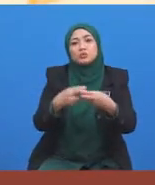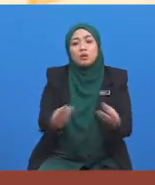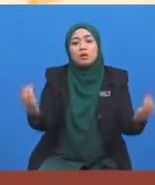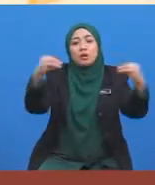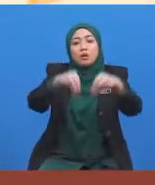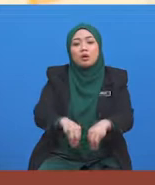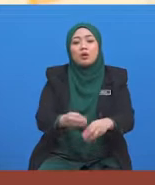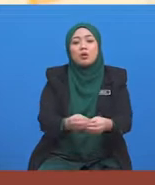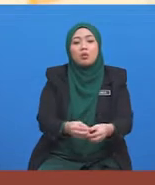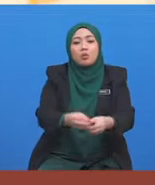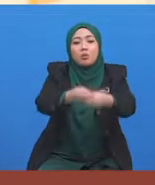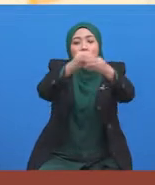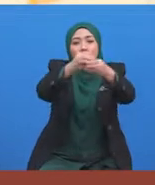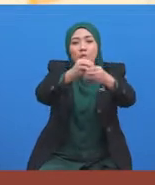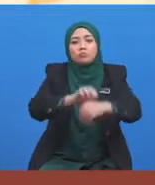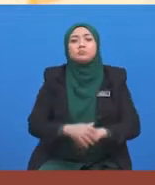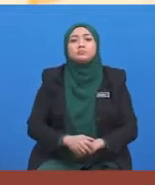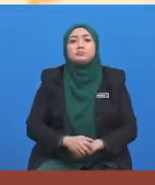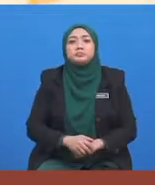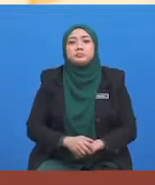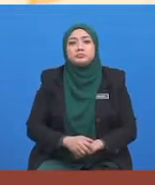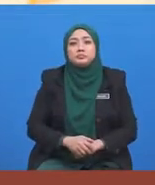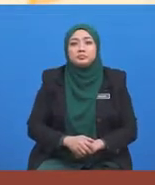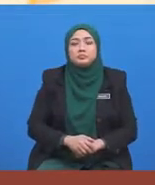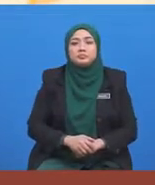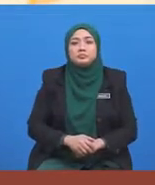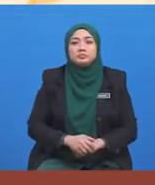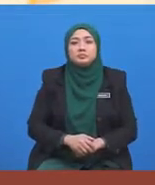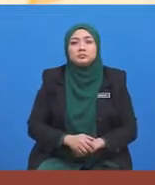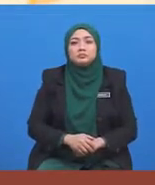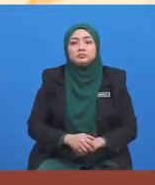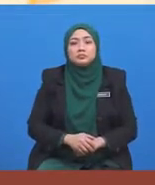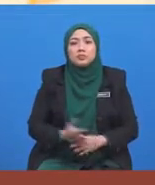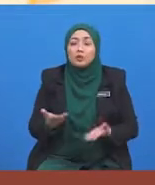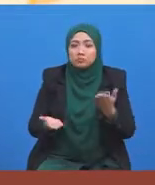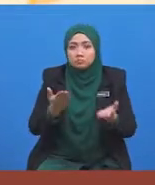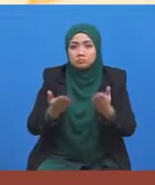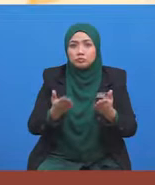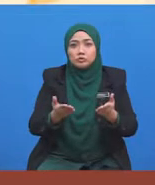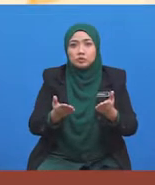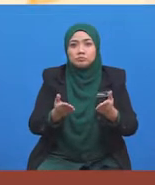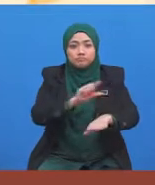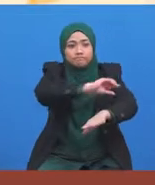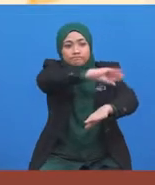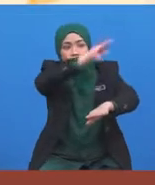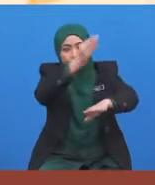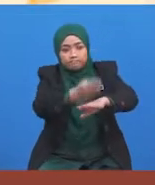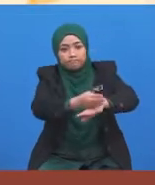dan terhenti kerana ketidakstabilan cerun yang mengundang kepada kejadian tanah runtuh.